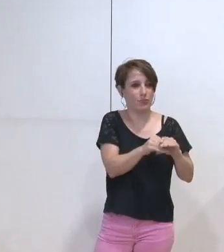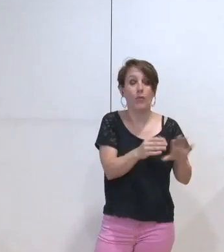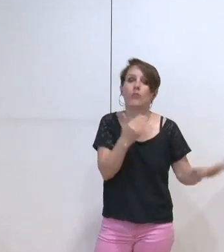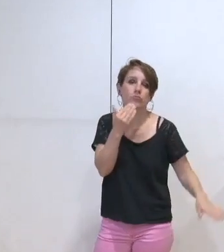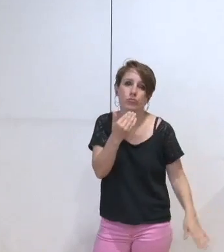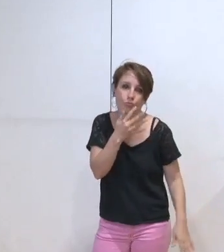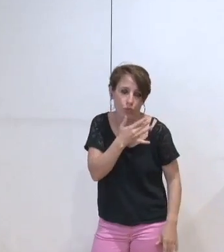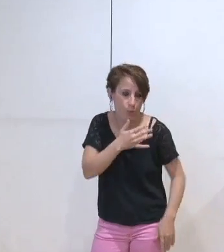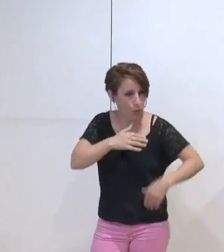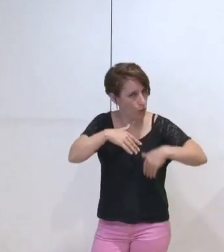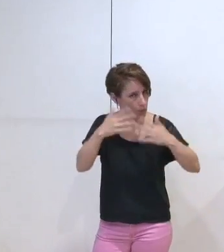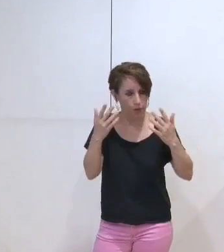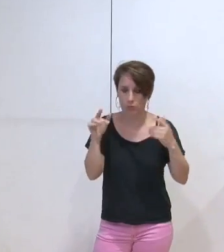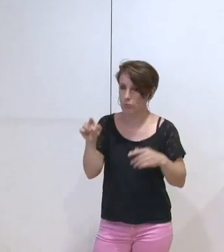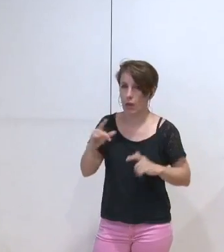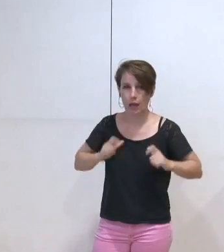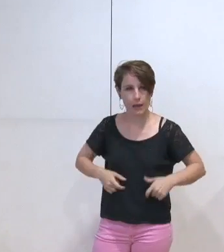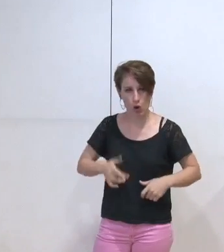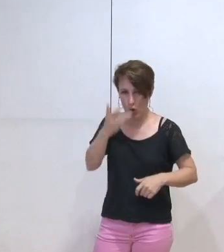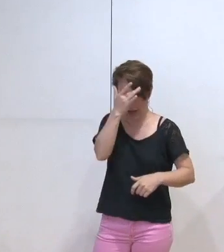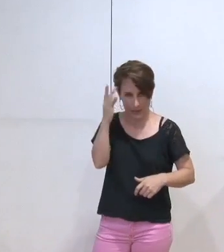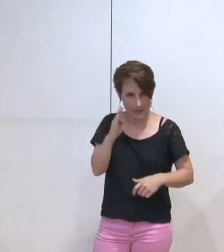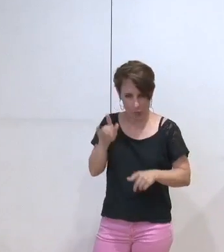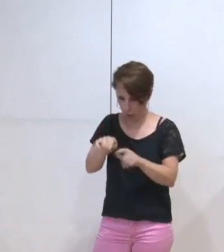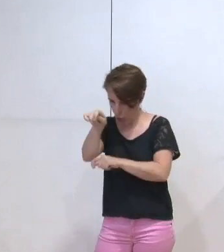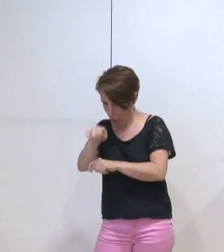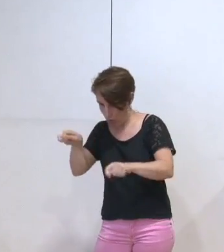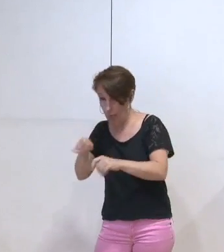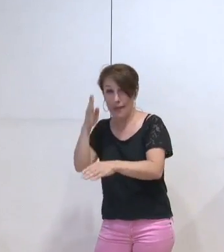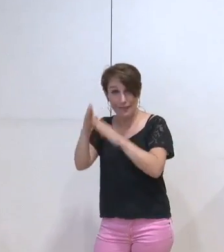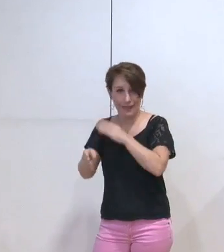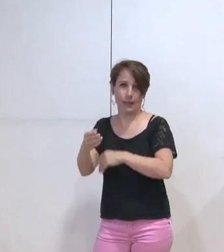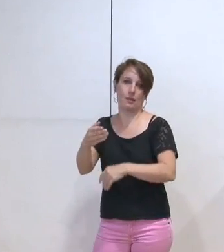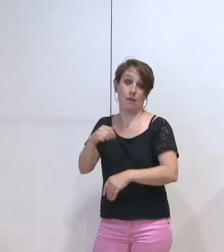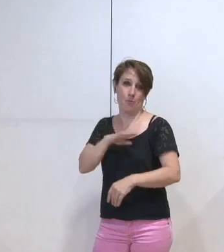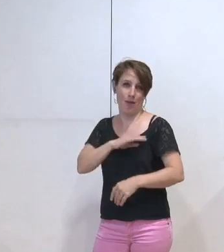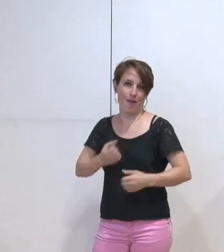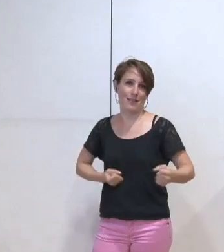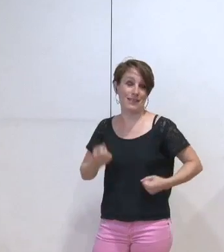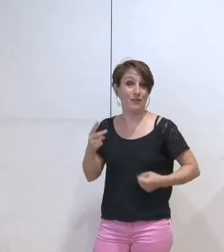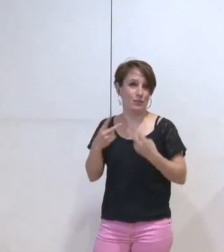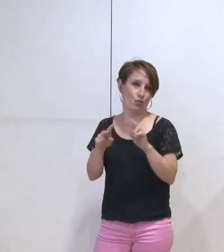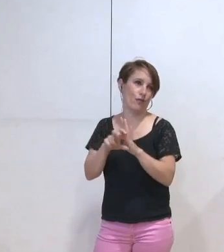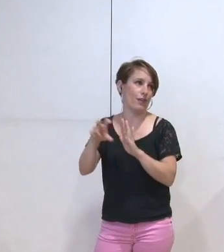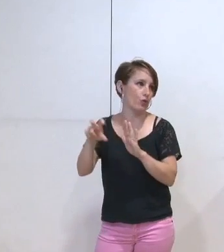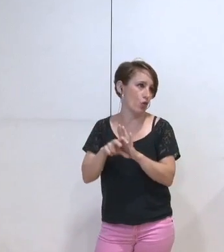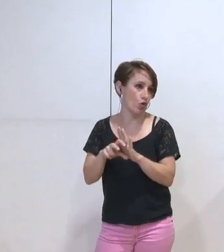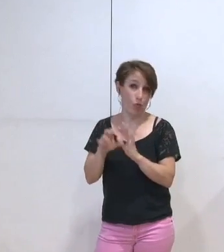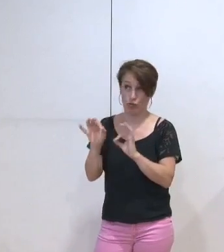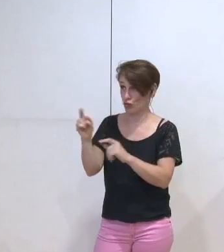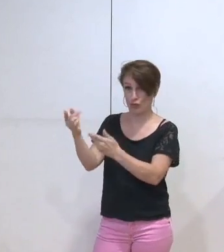ça cette école Saint-Bruno sera étudiée est travaillé directement par les services de la collectivité comme vous le vous le